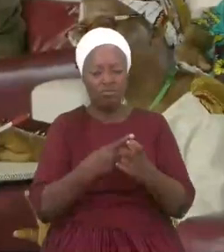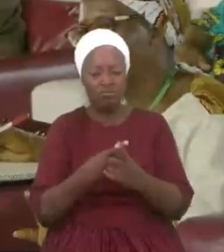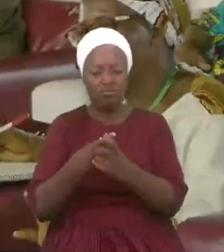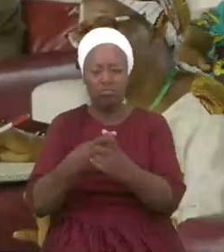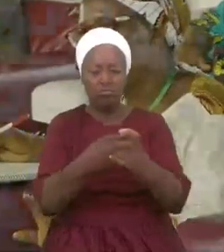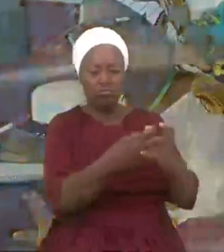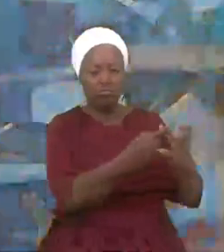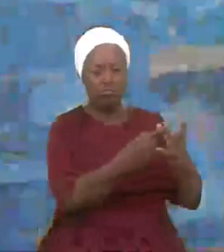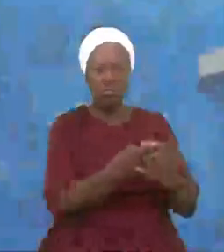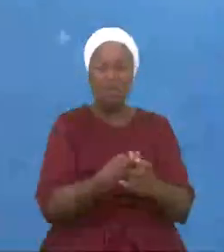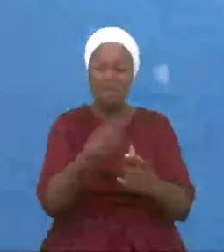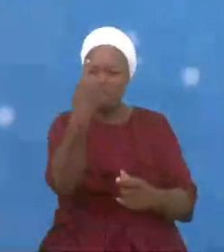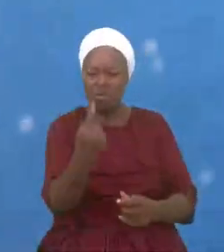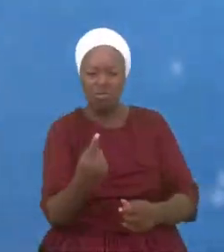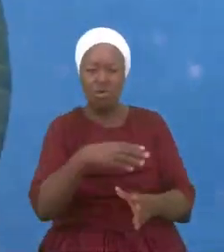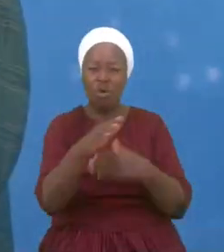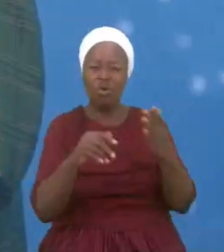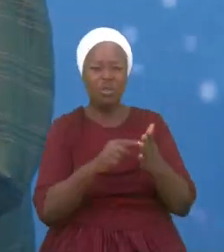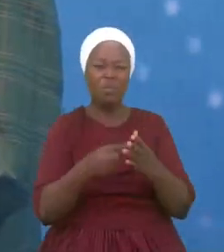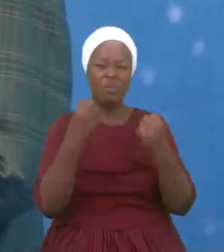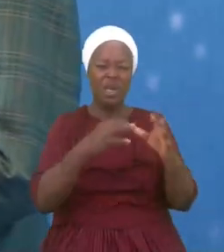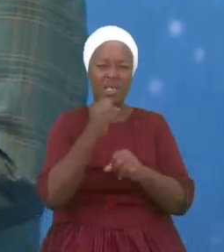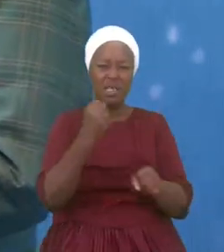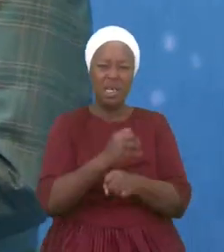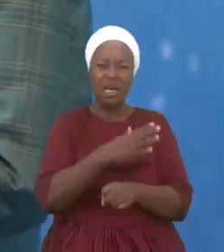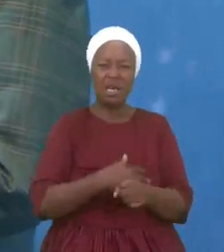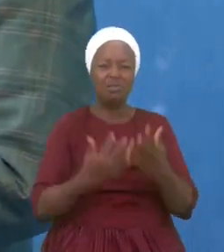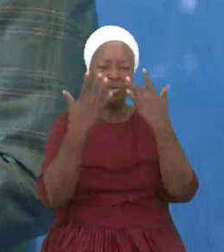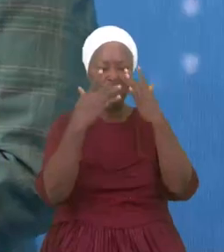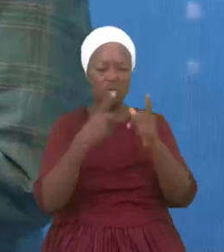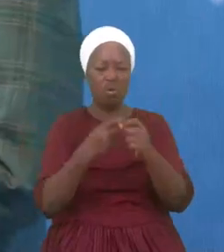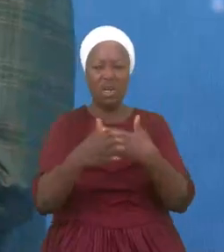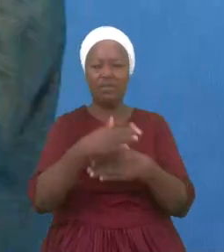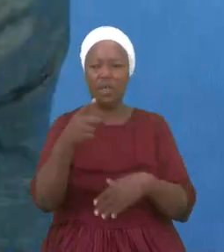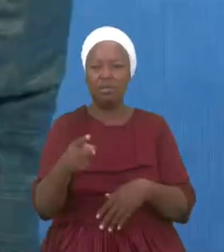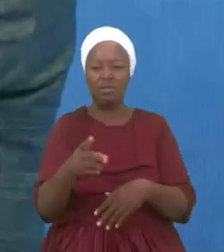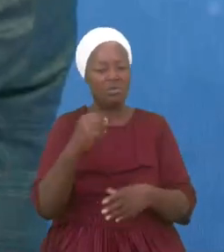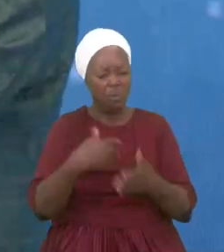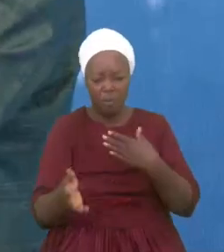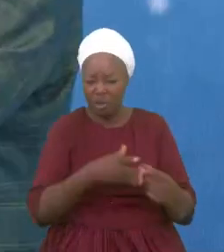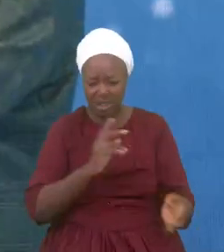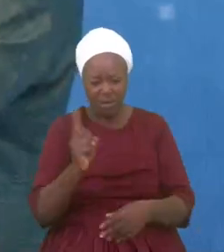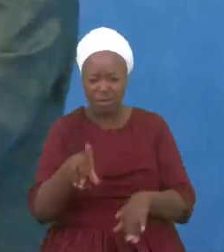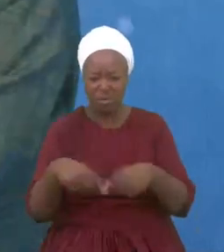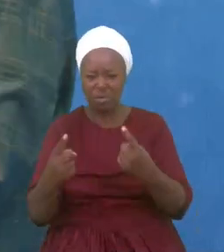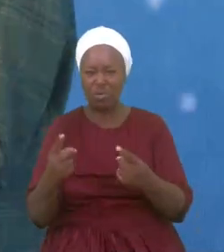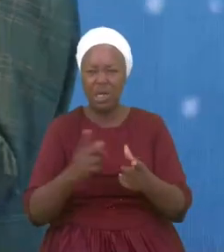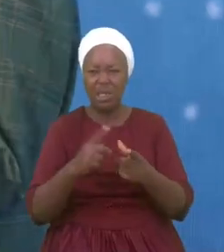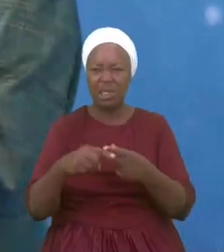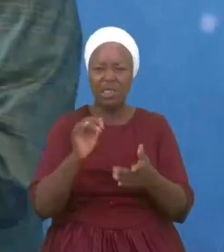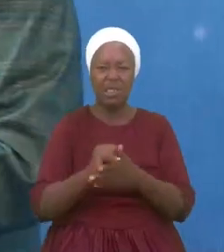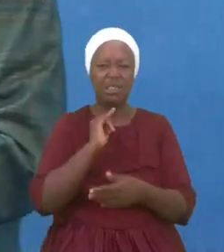s'affiront ils vont vous fuir et ils vont courir courir courir courir correct toutes ces années dans votre vie